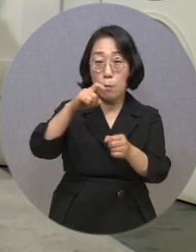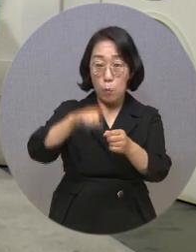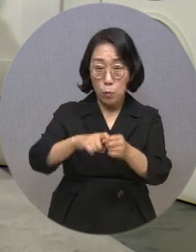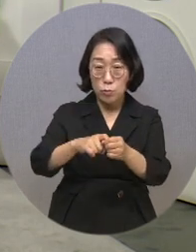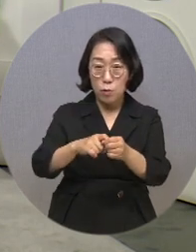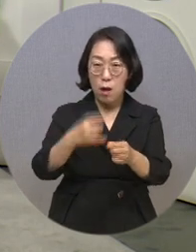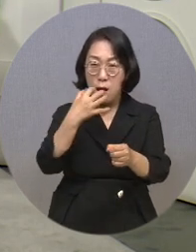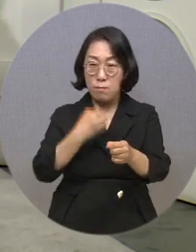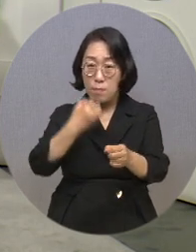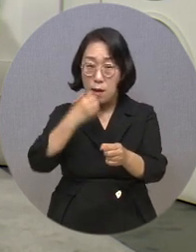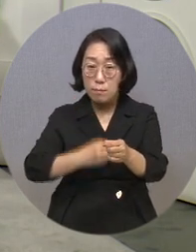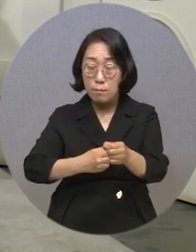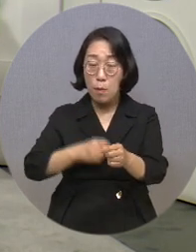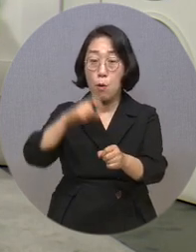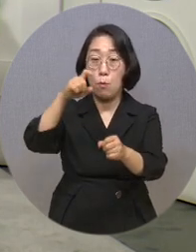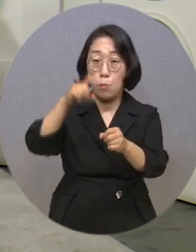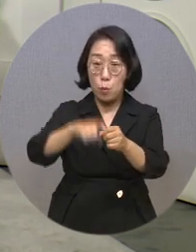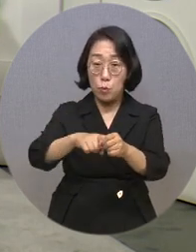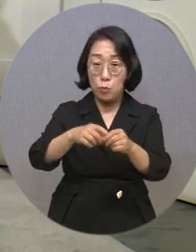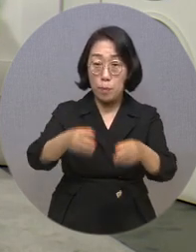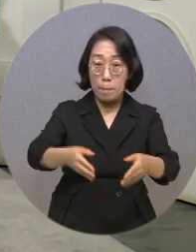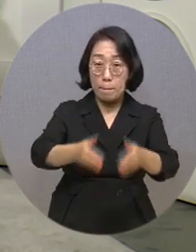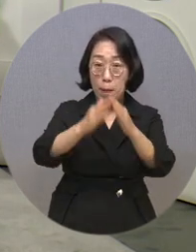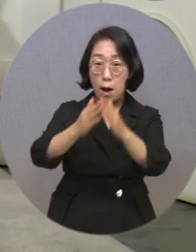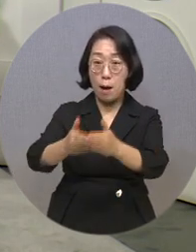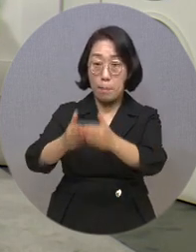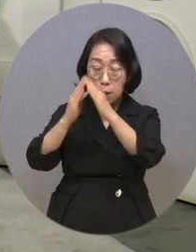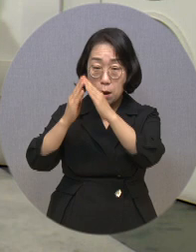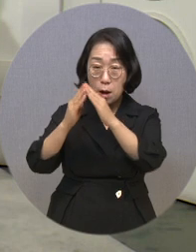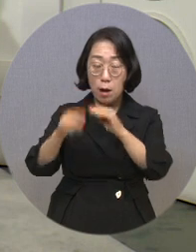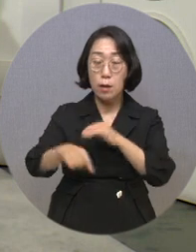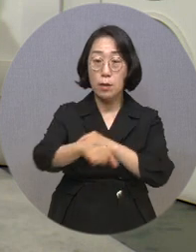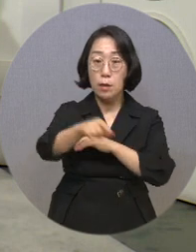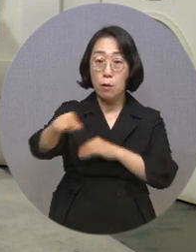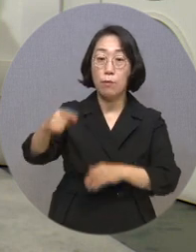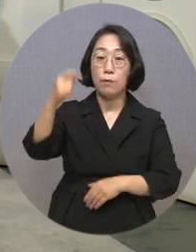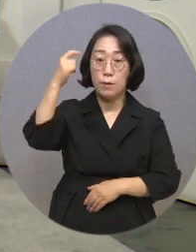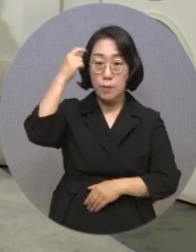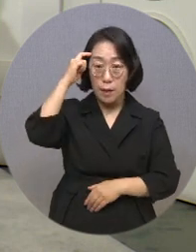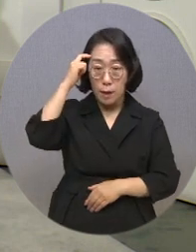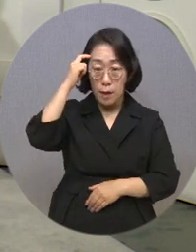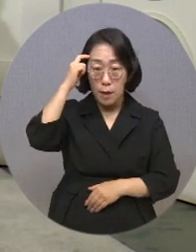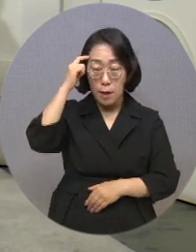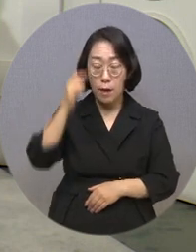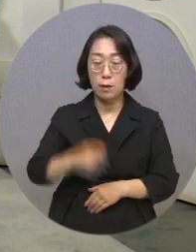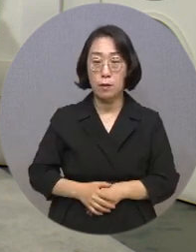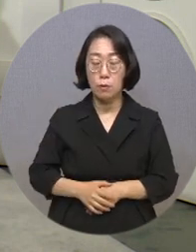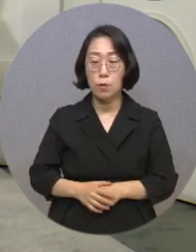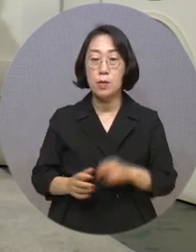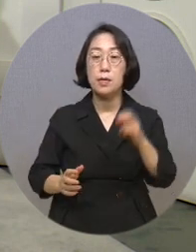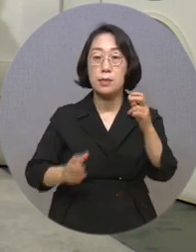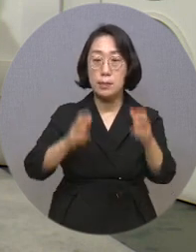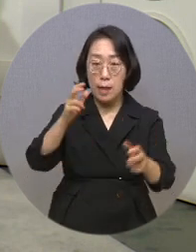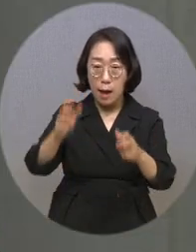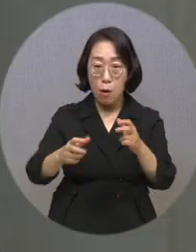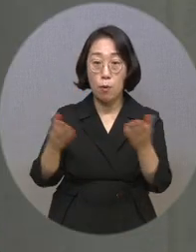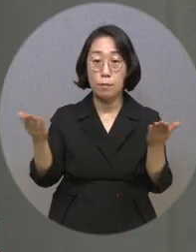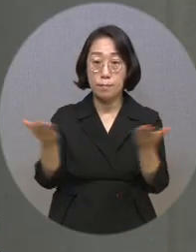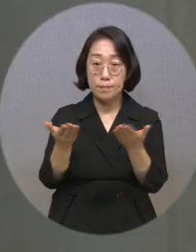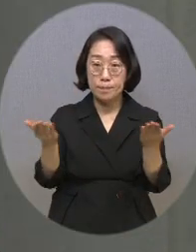이익을 취득하려고 하는 그러한 생각으로 요양사업이나 이